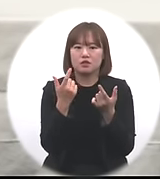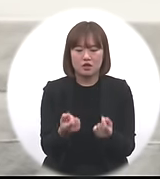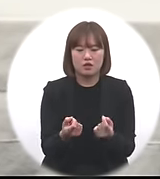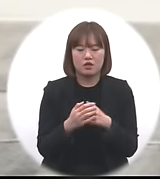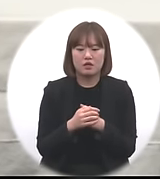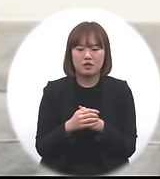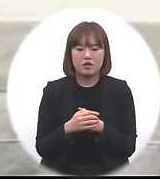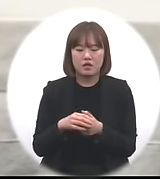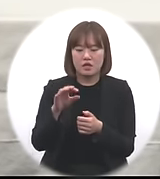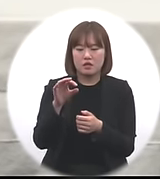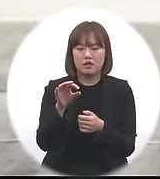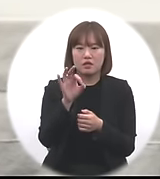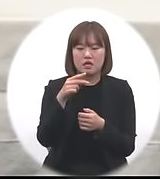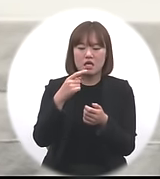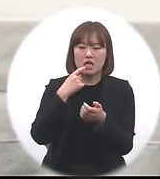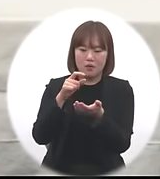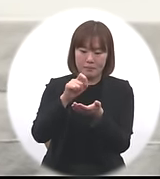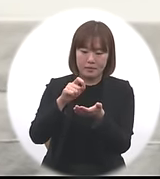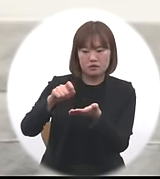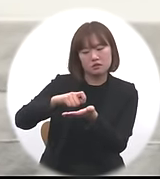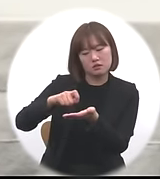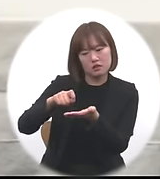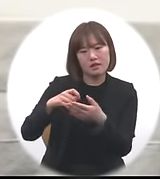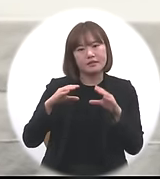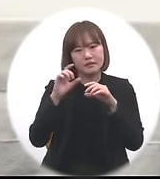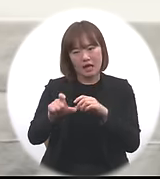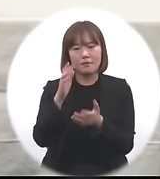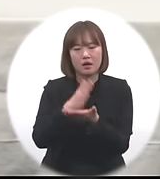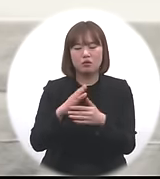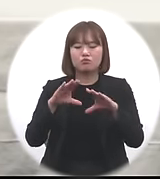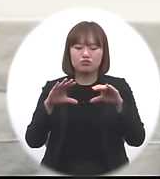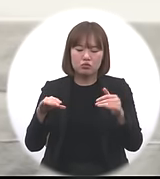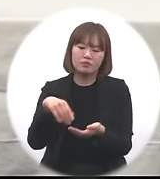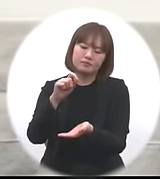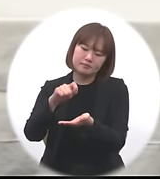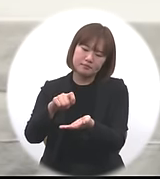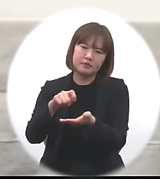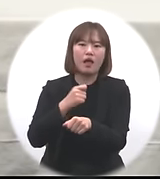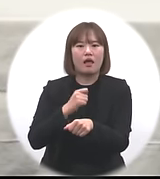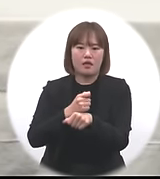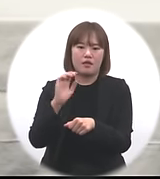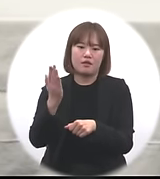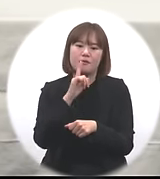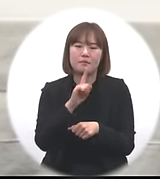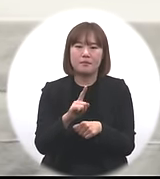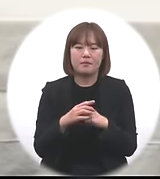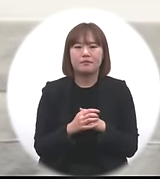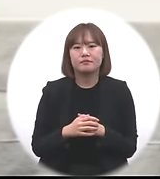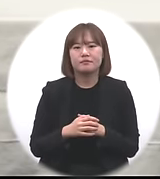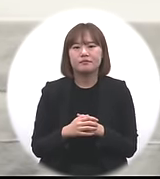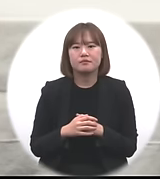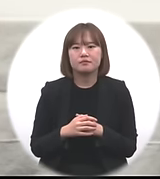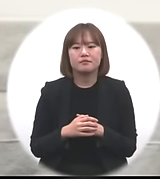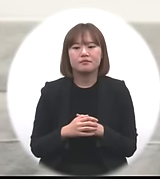나와 있습니다. 뭐라고요? 반드시 연필 잡듯이 잡아라. 세게 잡지 말아라. 이게 정교한 일을 할 때입니다. 학교 다닐 때 글씨 써보셨고, 미술